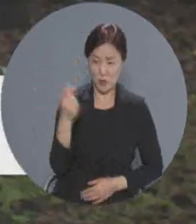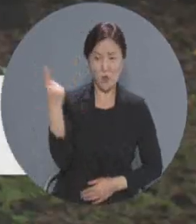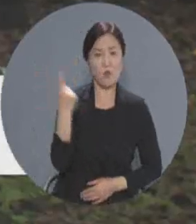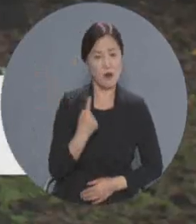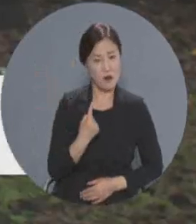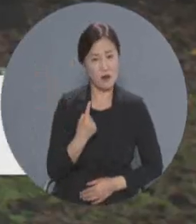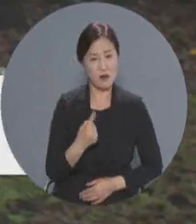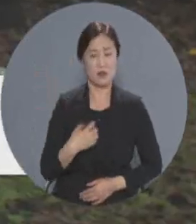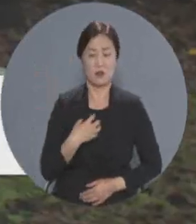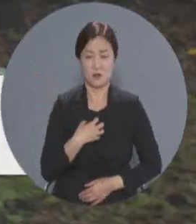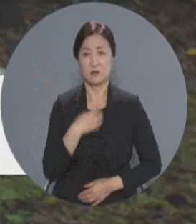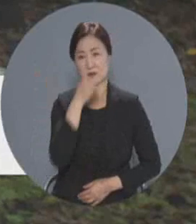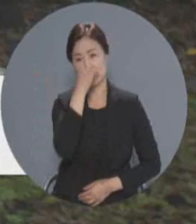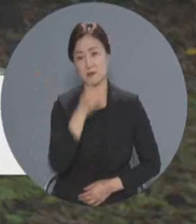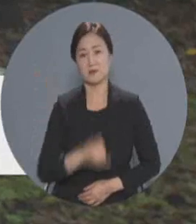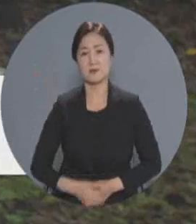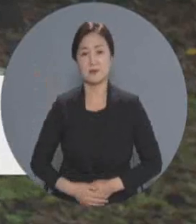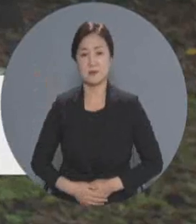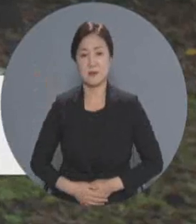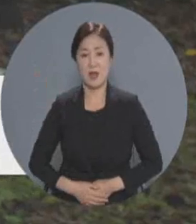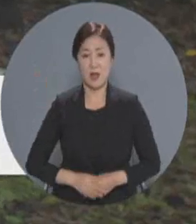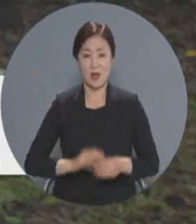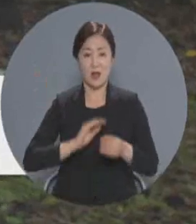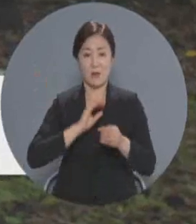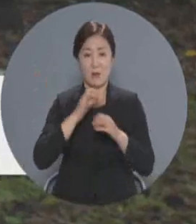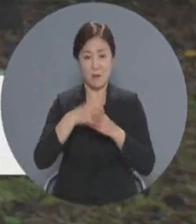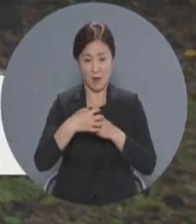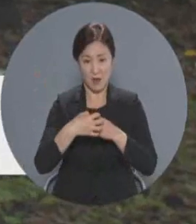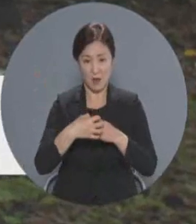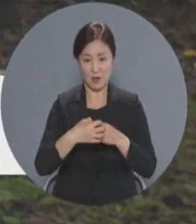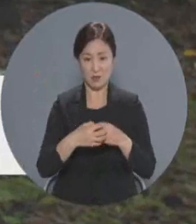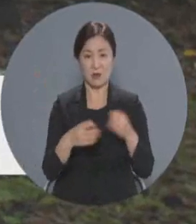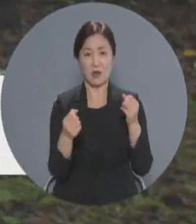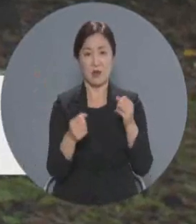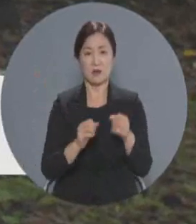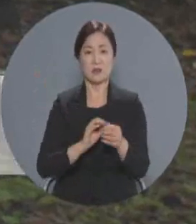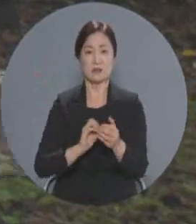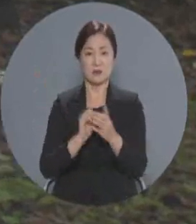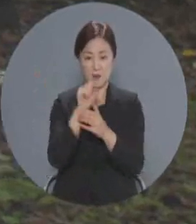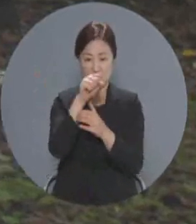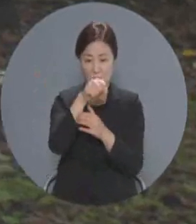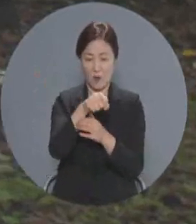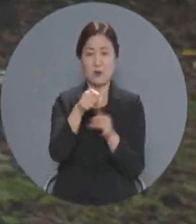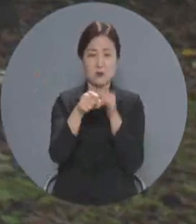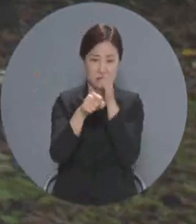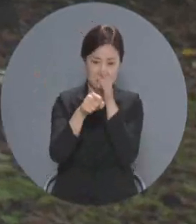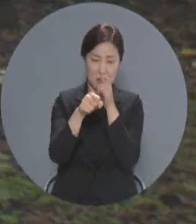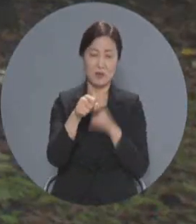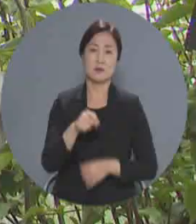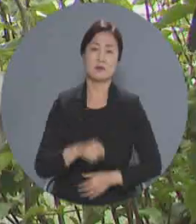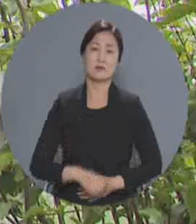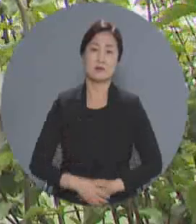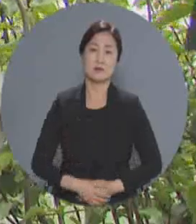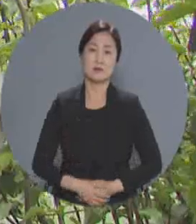더 걱정이죠. 배가 다 수확이 다 배가 익은 것은 다